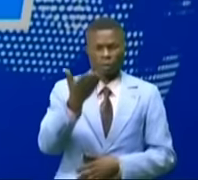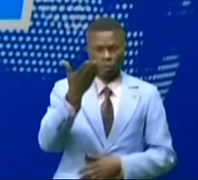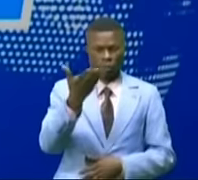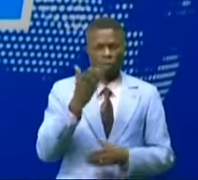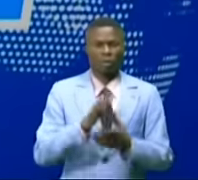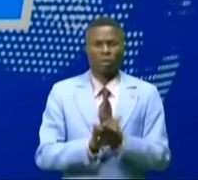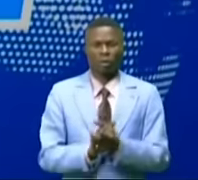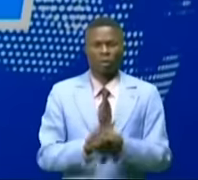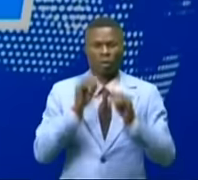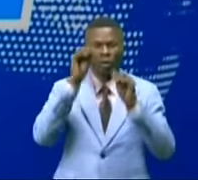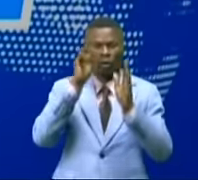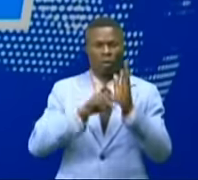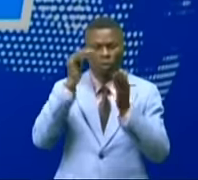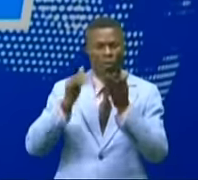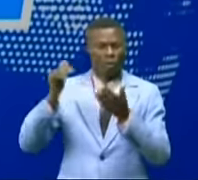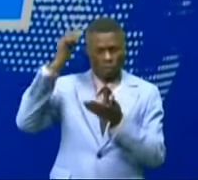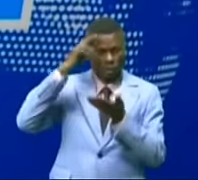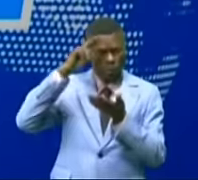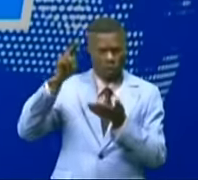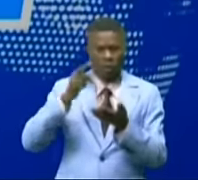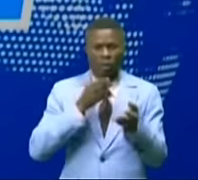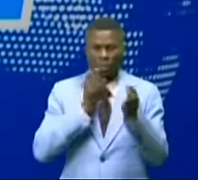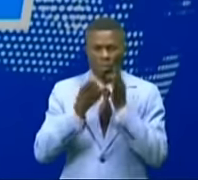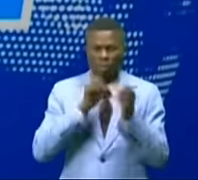de l'enseignement supérieur et universitaire.